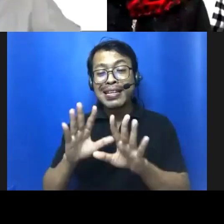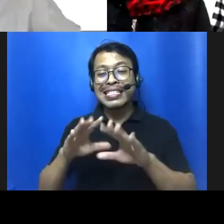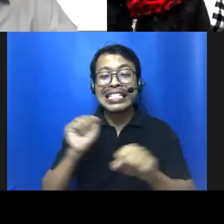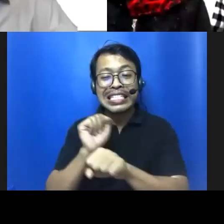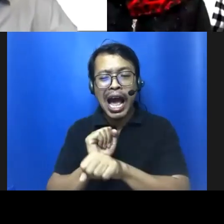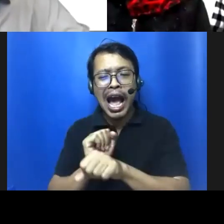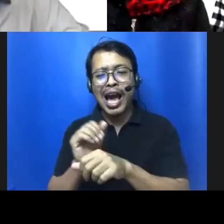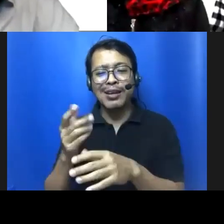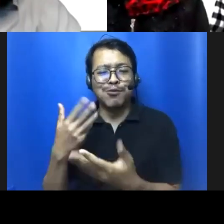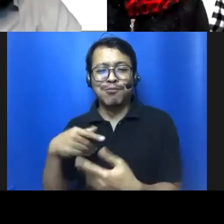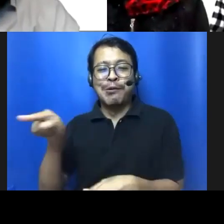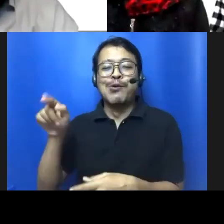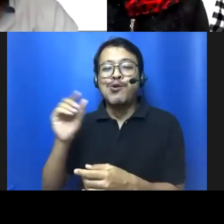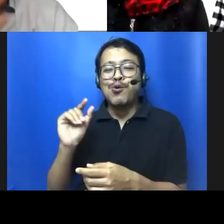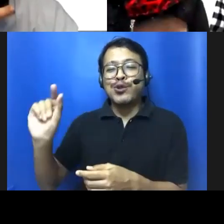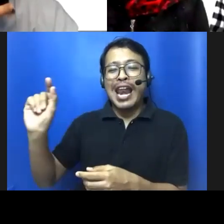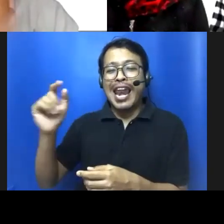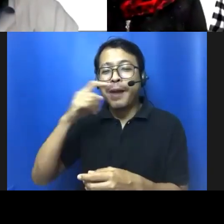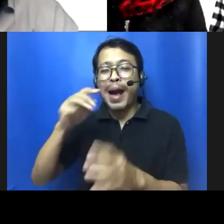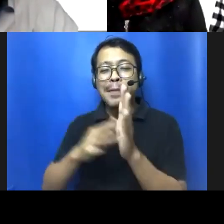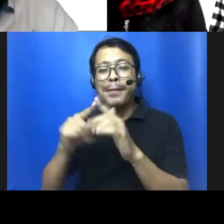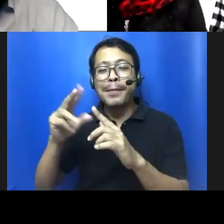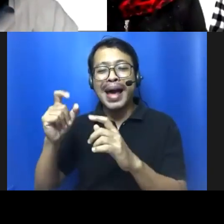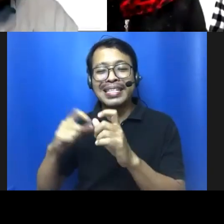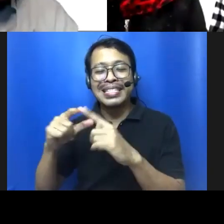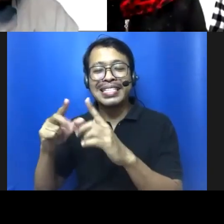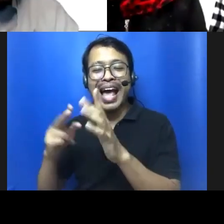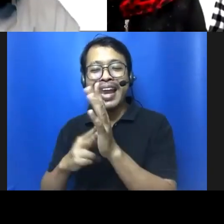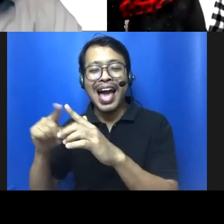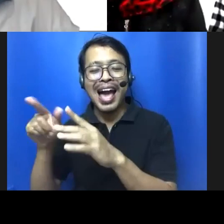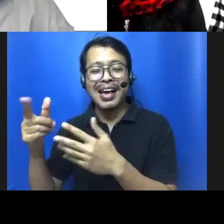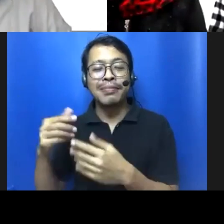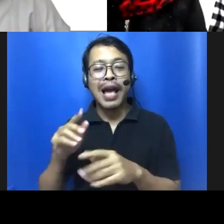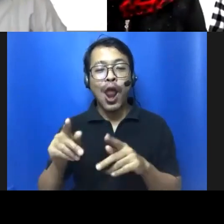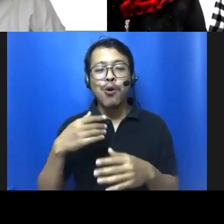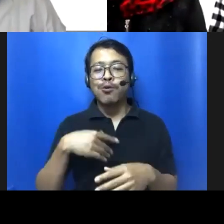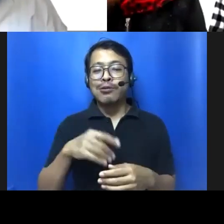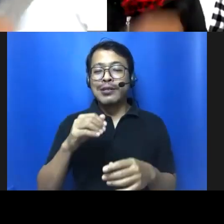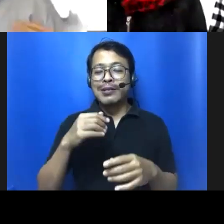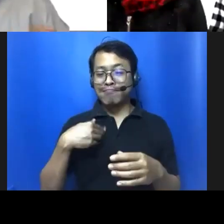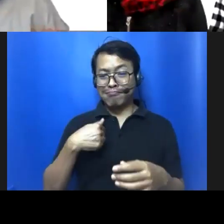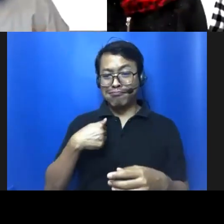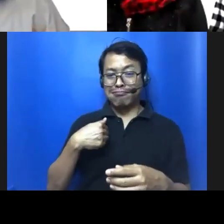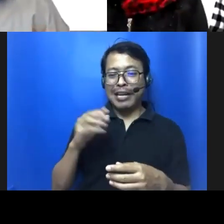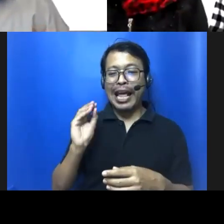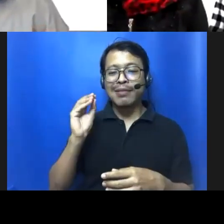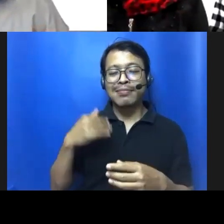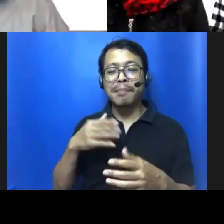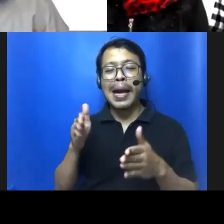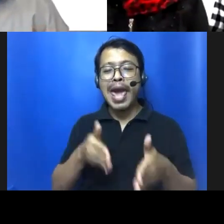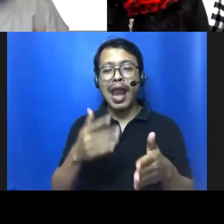ya dari Direktorat MPK itu kan membantu fasilitas atau sarana untuk keterampilan, kemudian